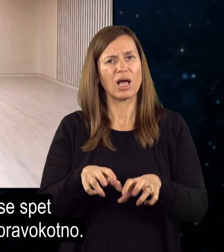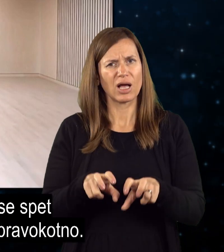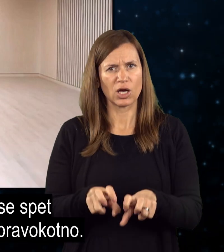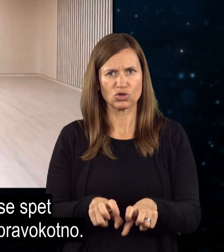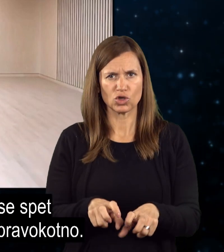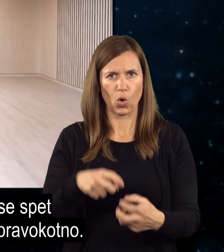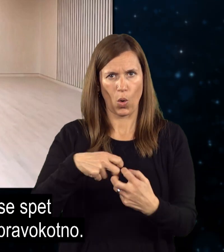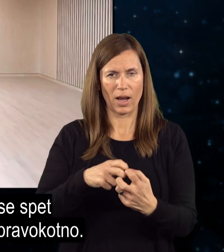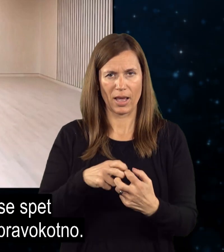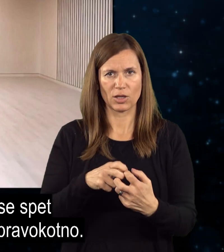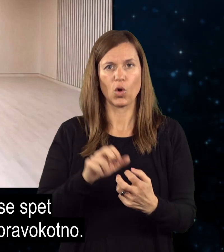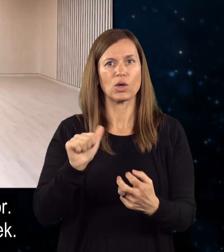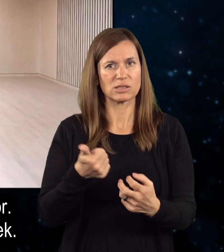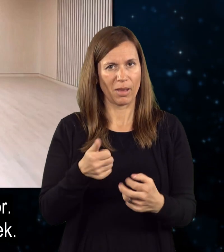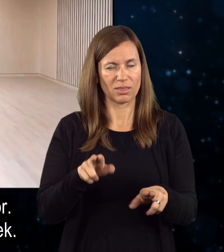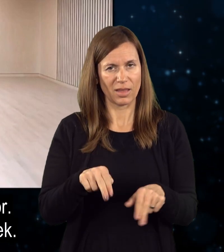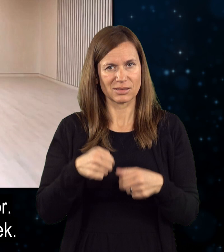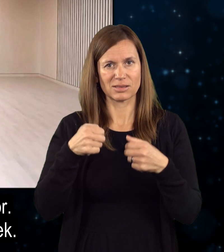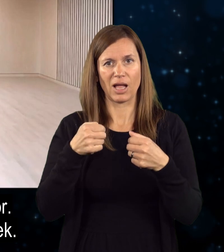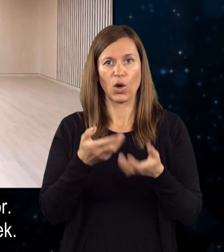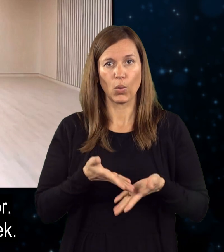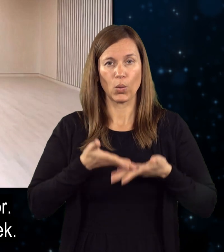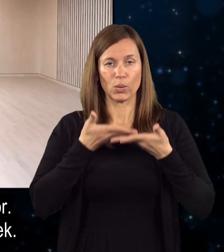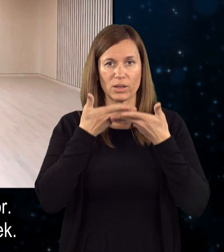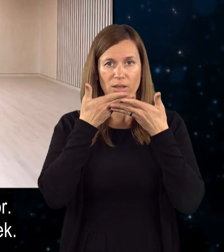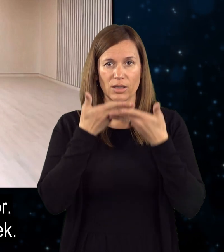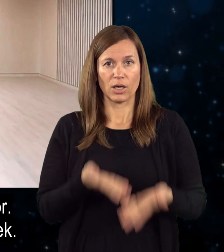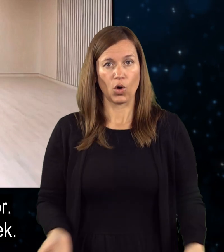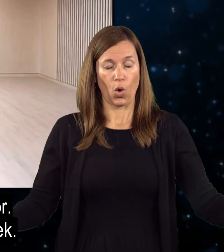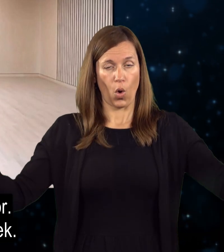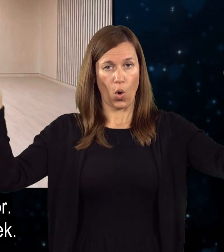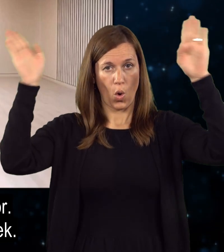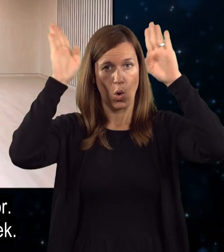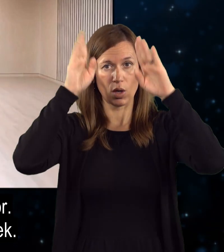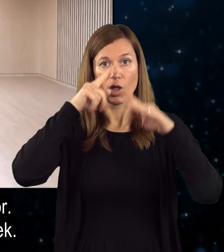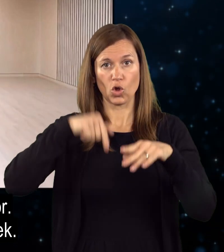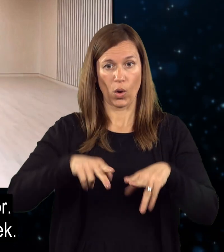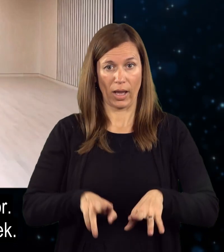dvigujejo in telo ostaja pravokotno. Vdih greš gor, obraz je mehak.